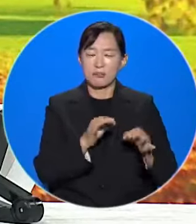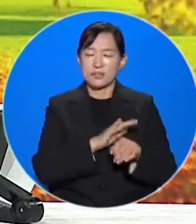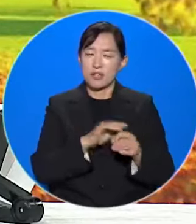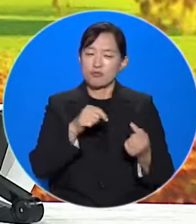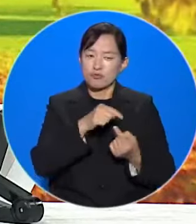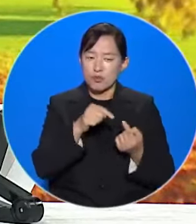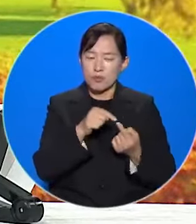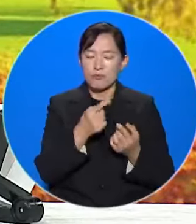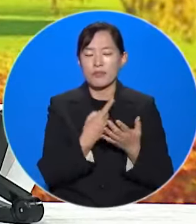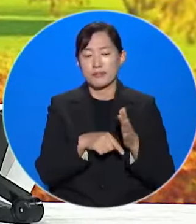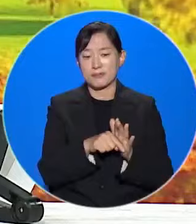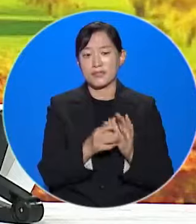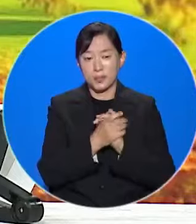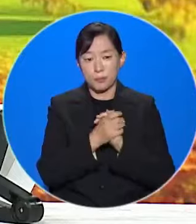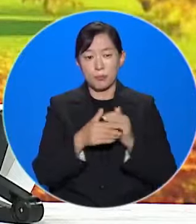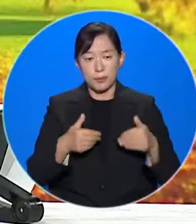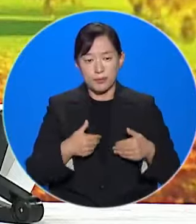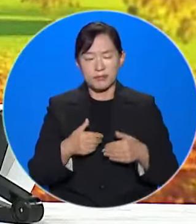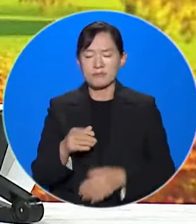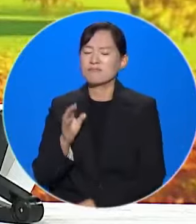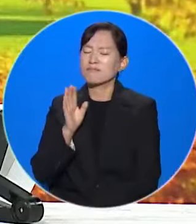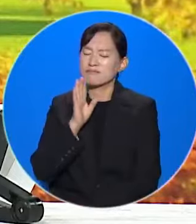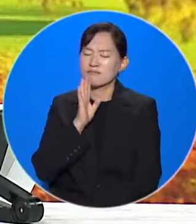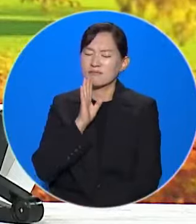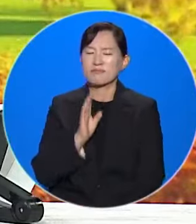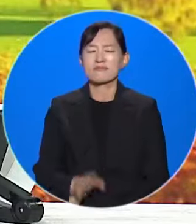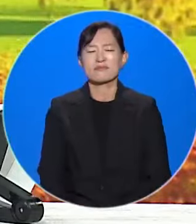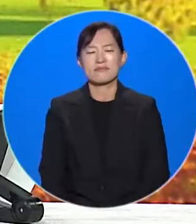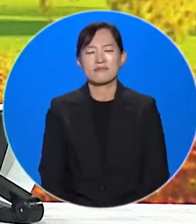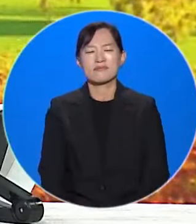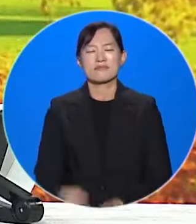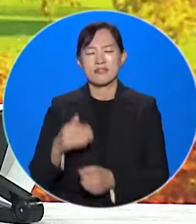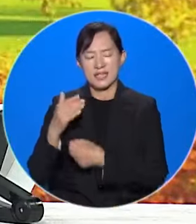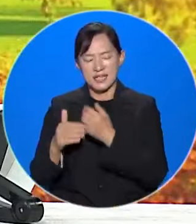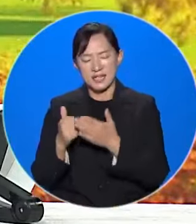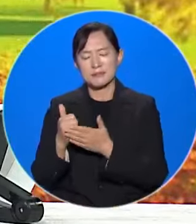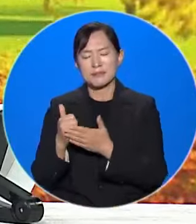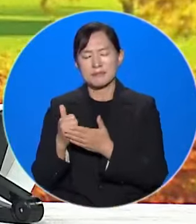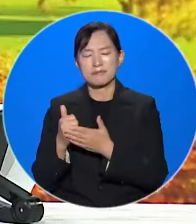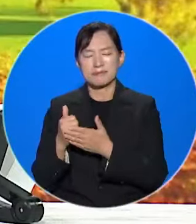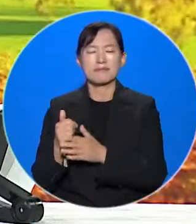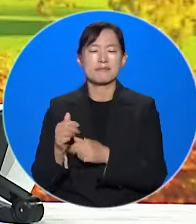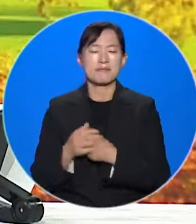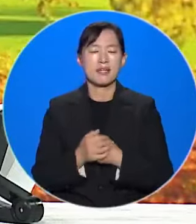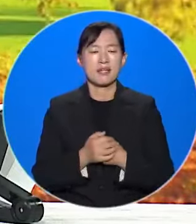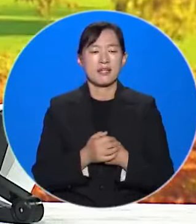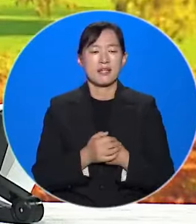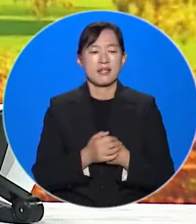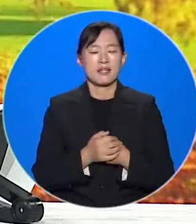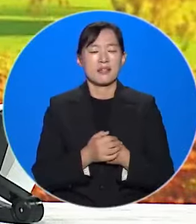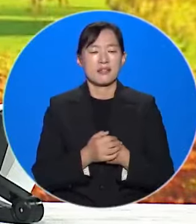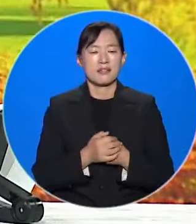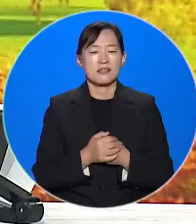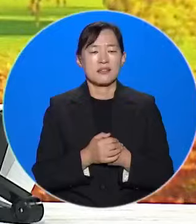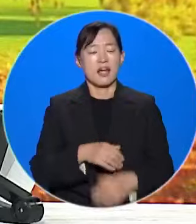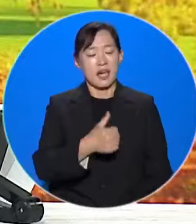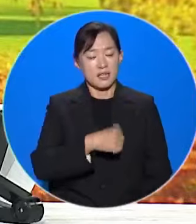되겠어요. 그렇죠? 네. 아, 그래요. 하나님 그래, 우리 아들에게도 지혜와 하나님 능력 달라고